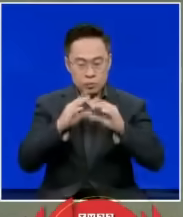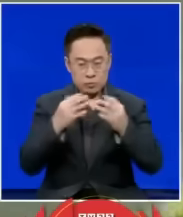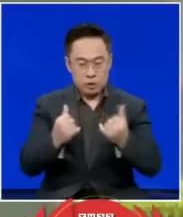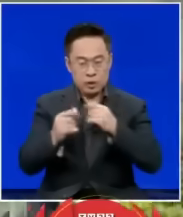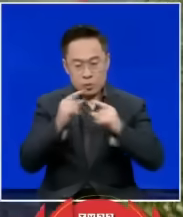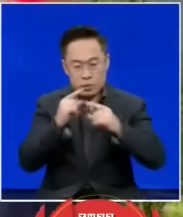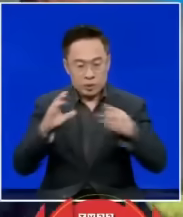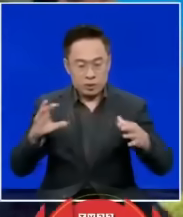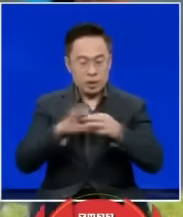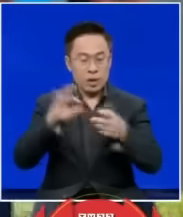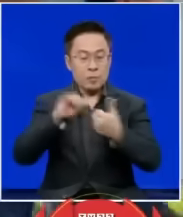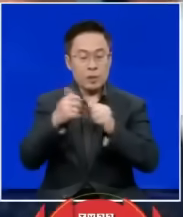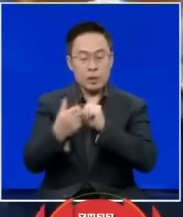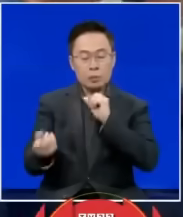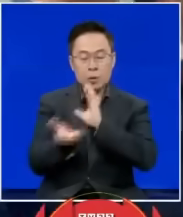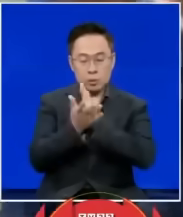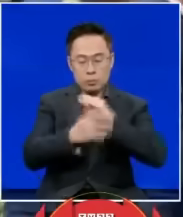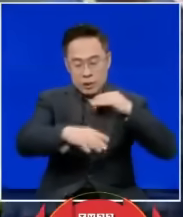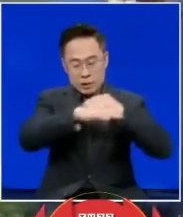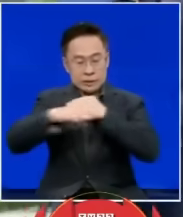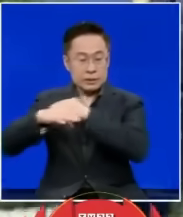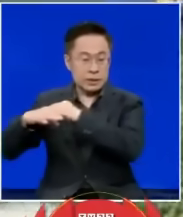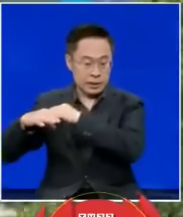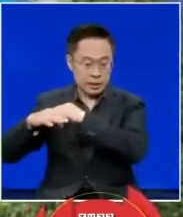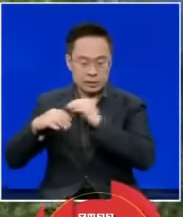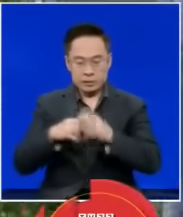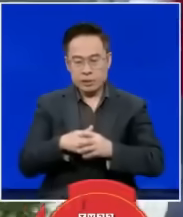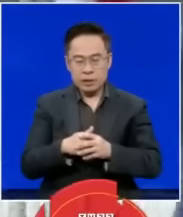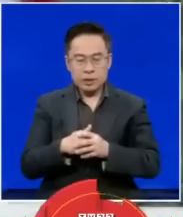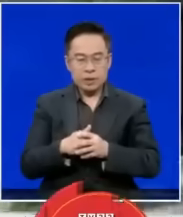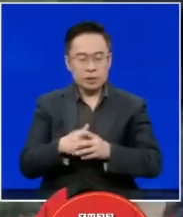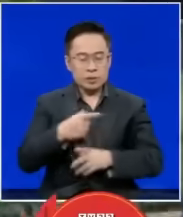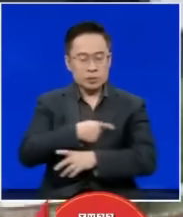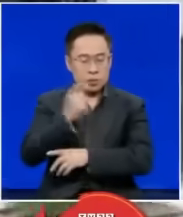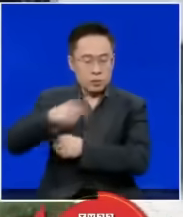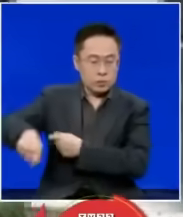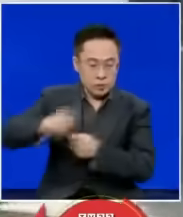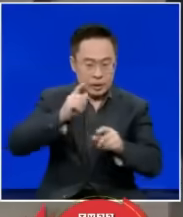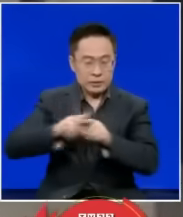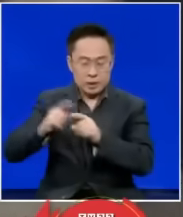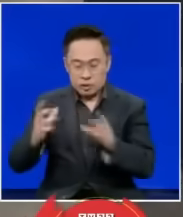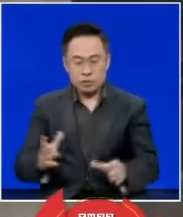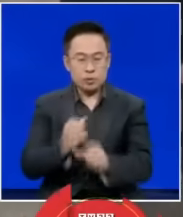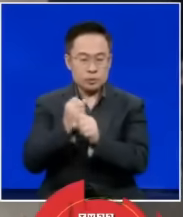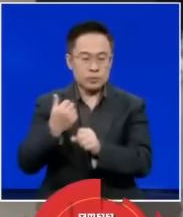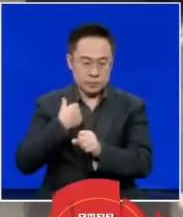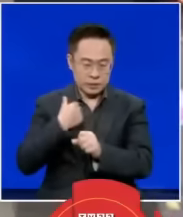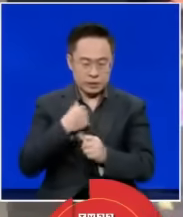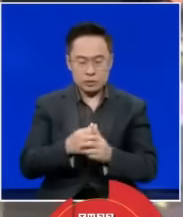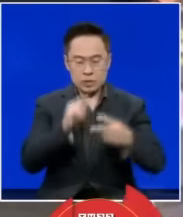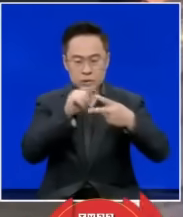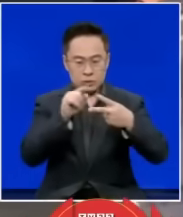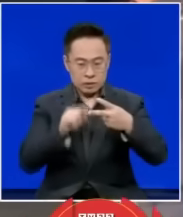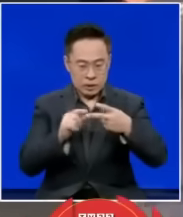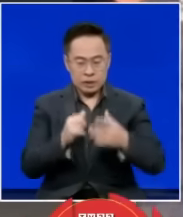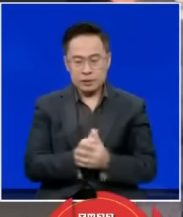คือเรื่องของการดูแลสถานการณ์ความสงบเรียบร้อยและการอำนวยความสะดวกให้กับประชาชนในช่วงเทศกาลสงกรานต์ที่ผ่านมาแล้วก็การดู